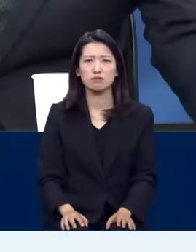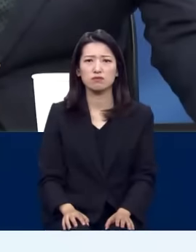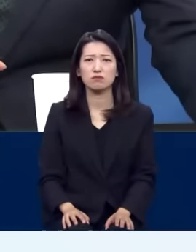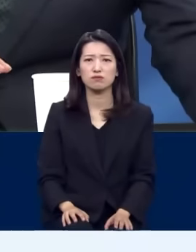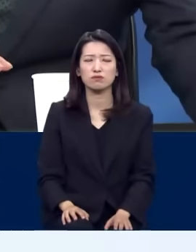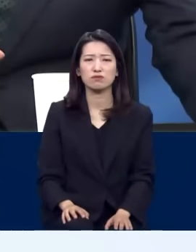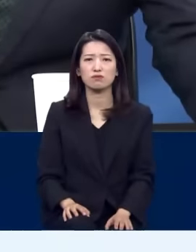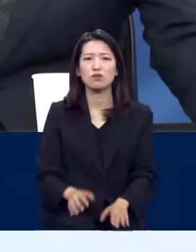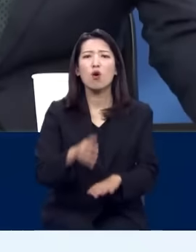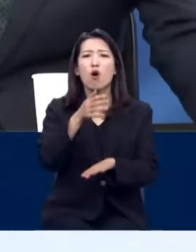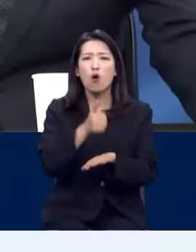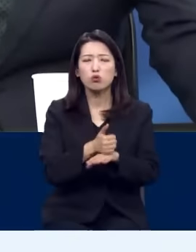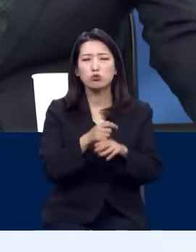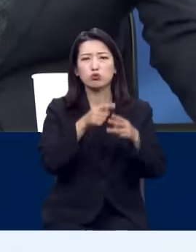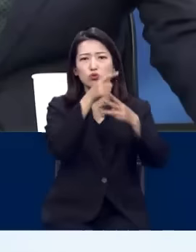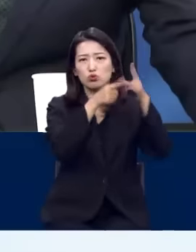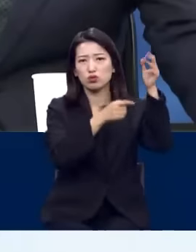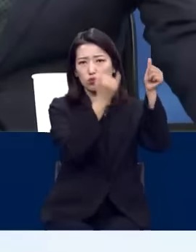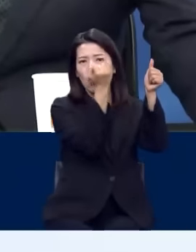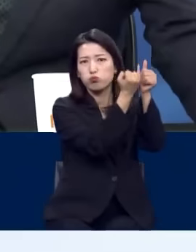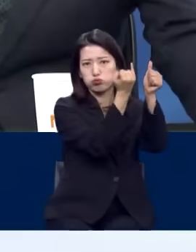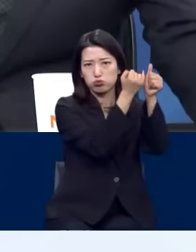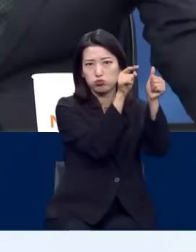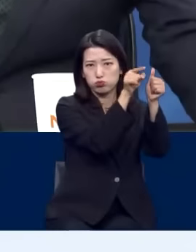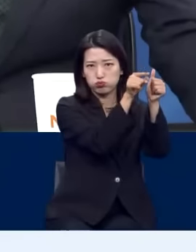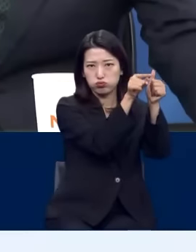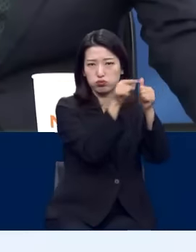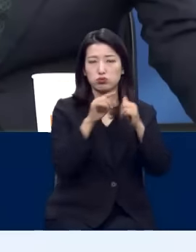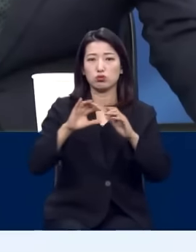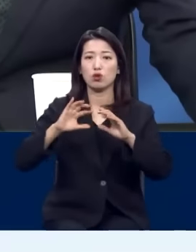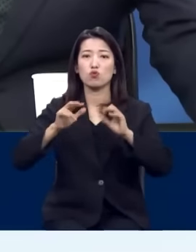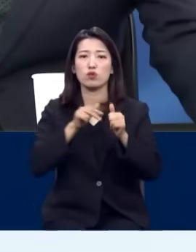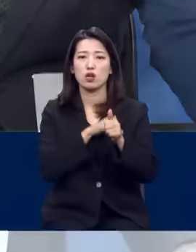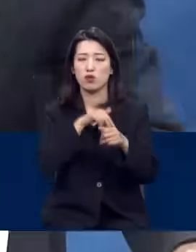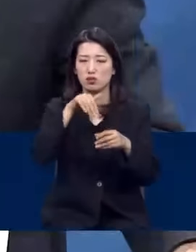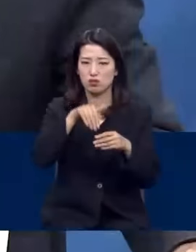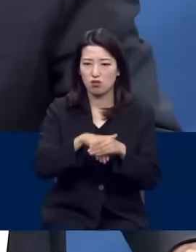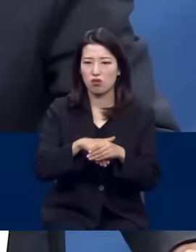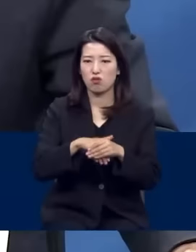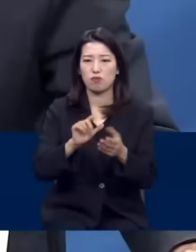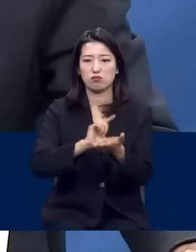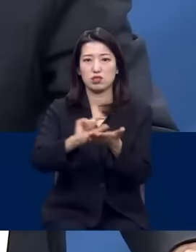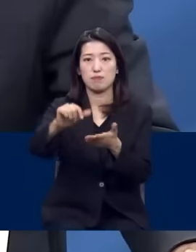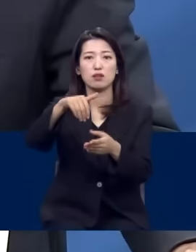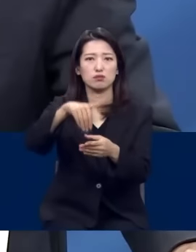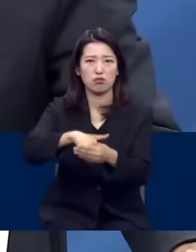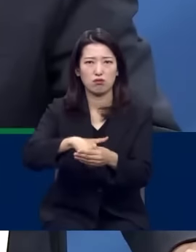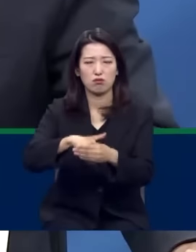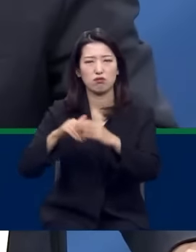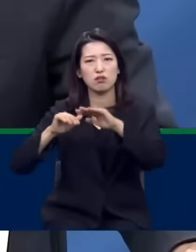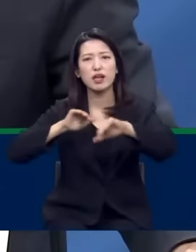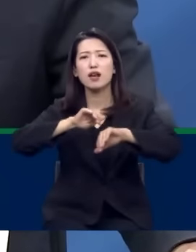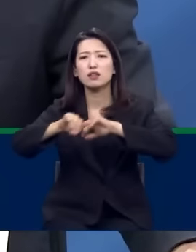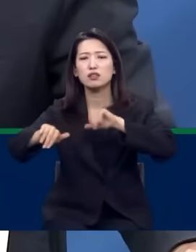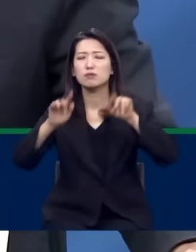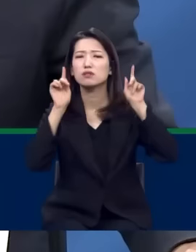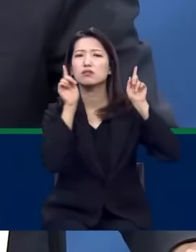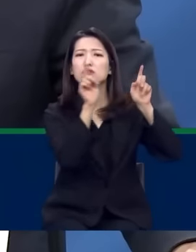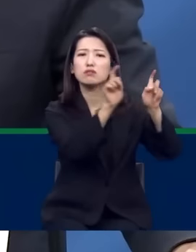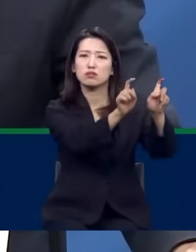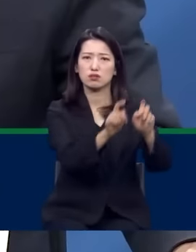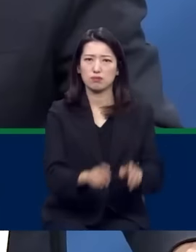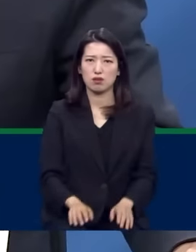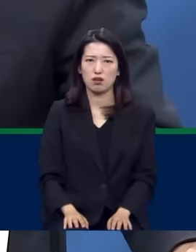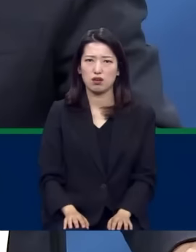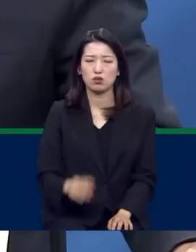수사가 확대될 개성이 대단히 높아요 검찰이 수사를 하기 시작한 말이죠 부사 회동도 있잖아요 부사 회도 있는데다가 우슨